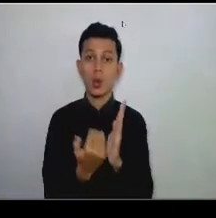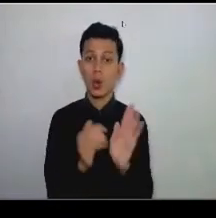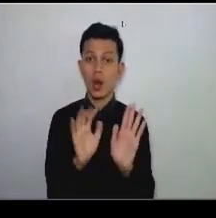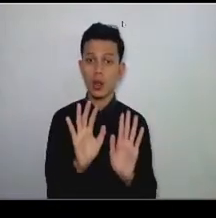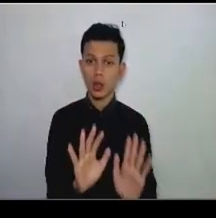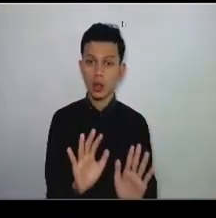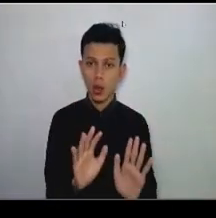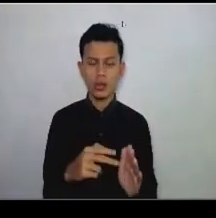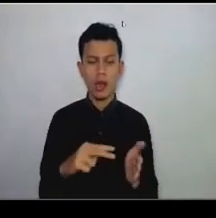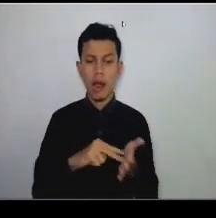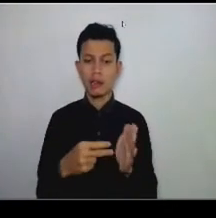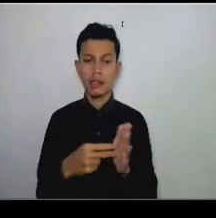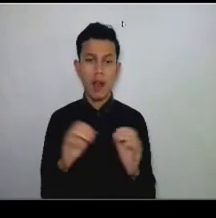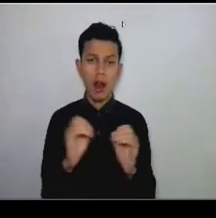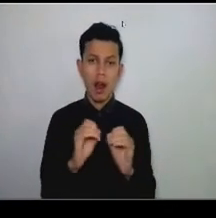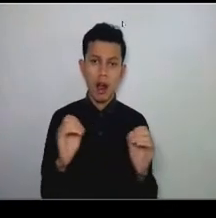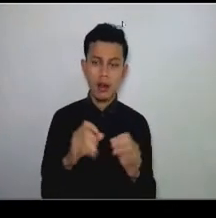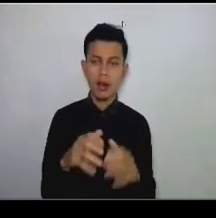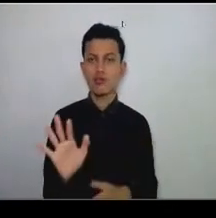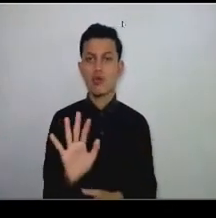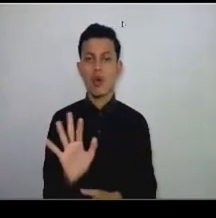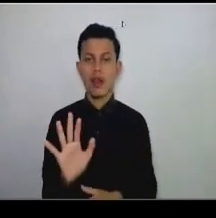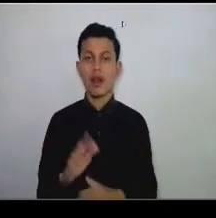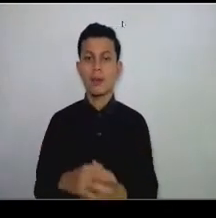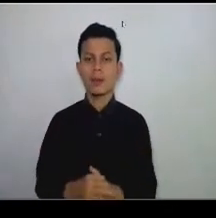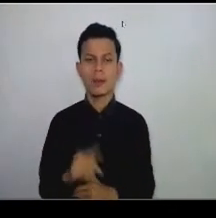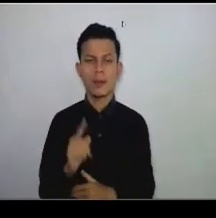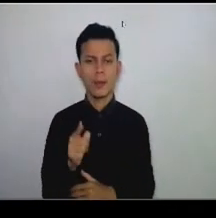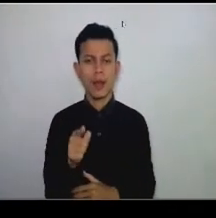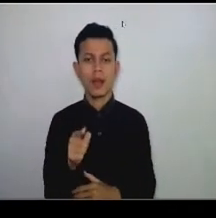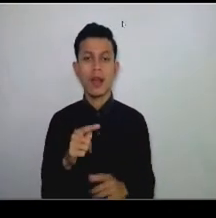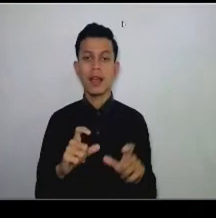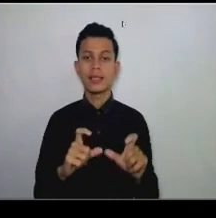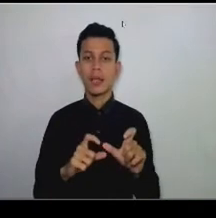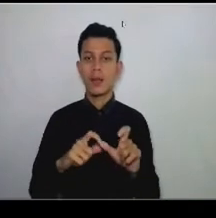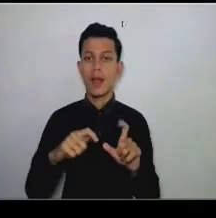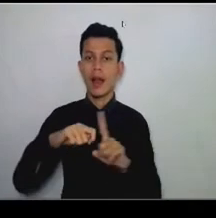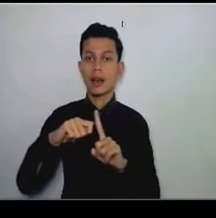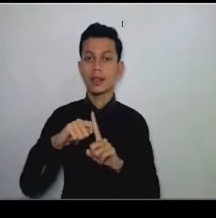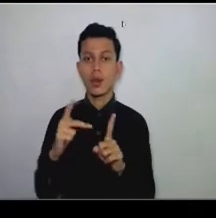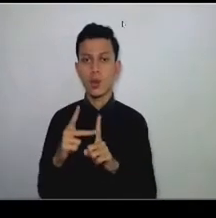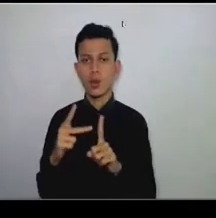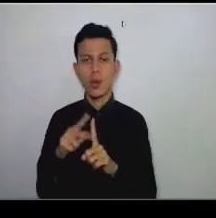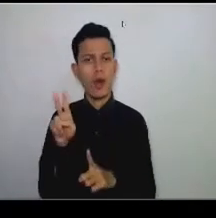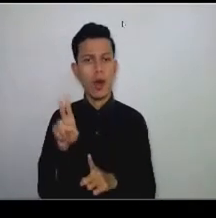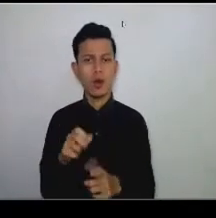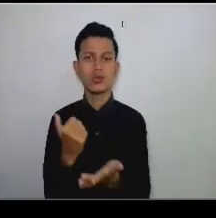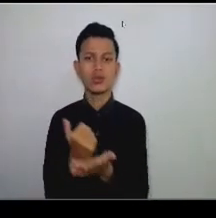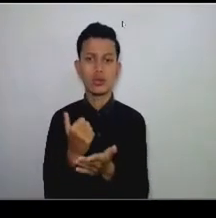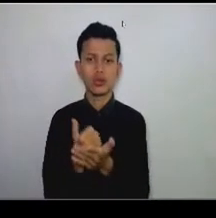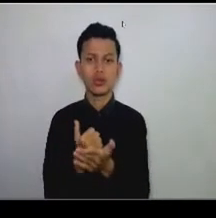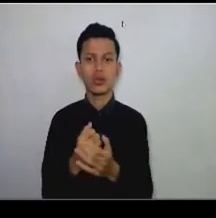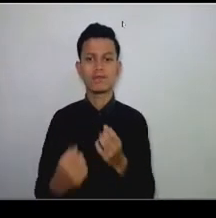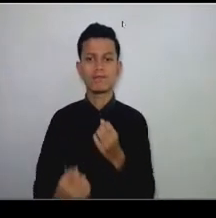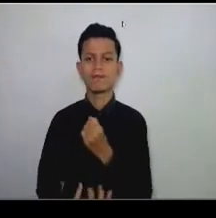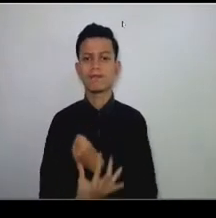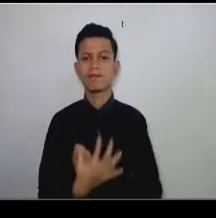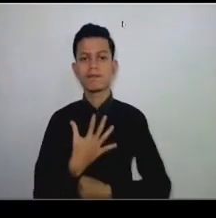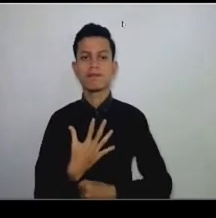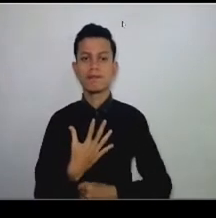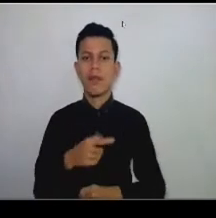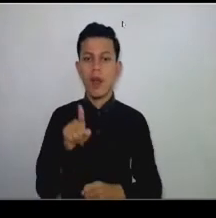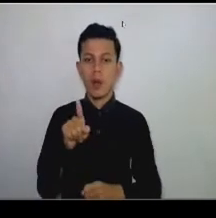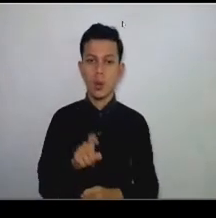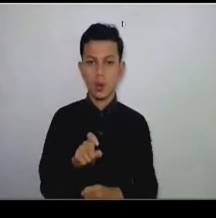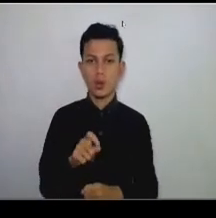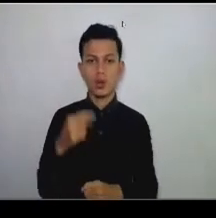Nir makna dan esensi karena itu Sapta Karsa Utama harus benar-benar menginnalkan atau mendarah daging